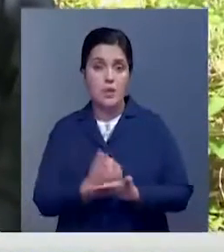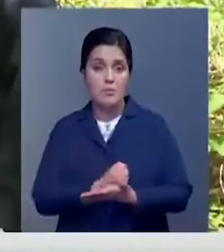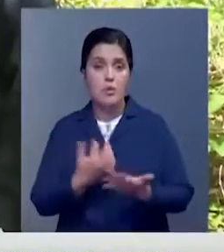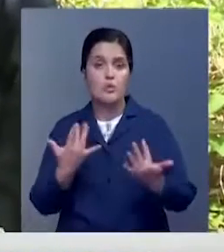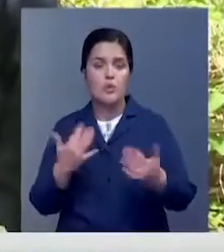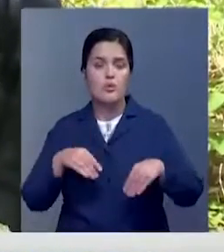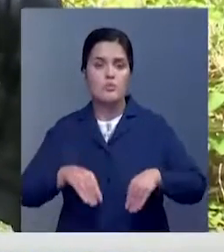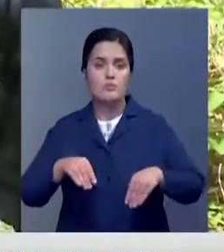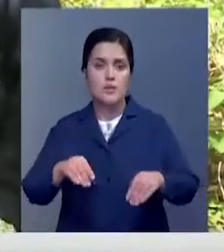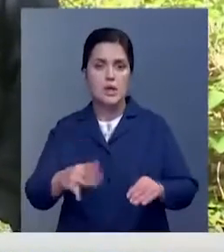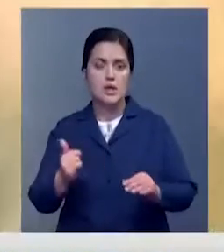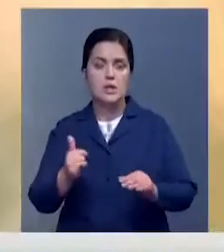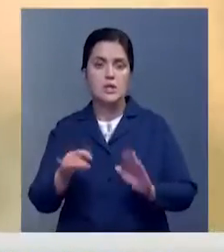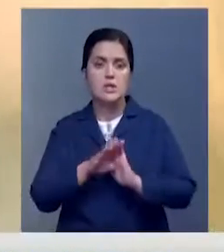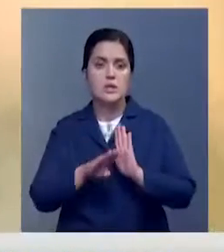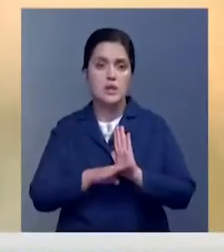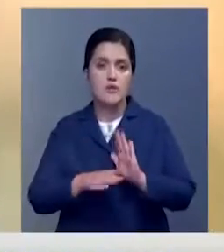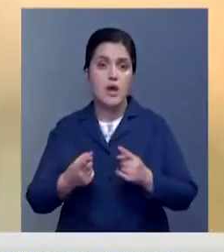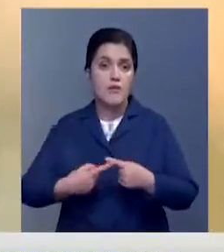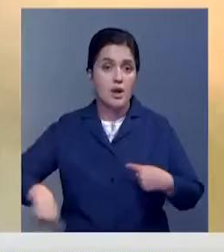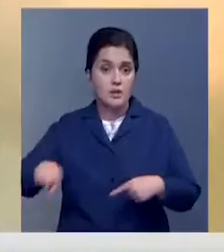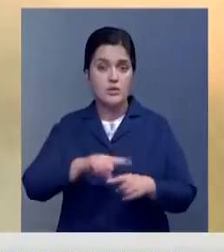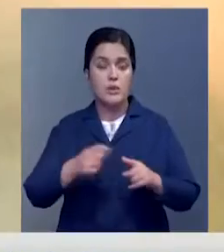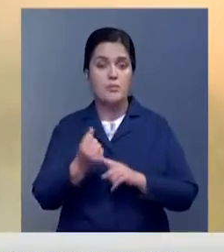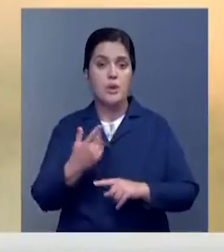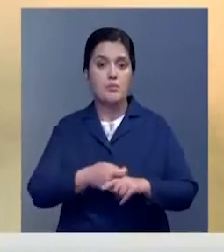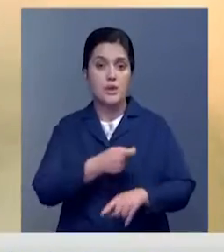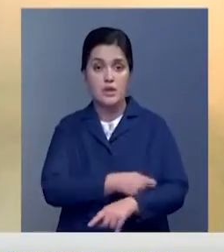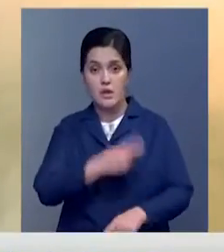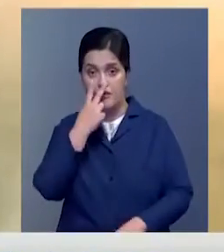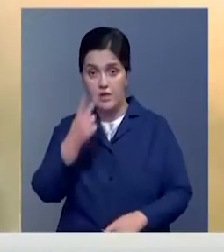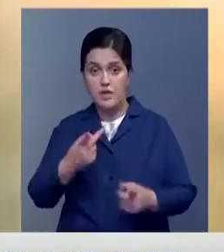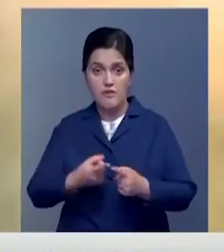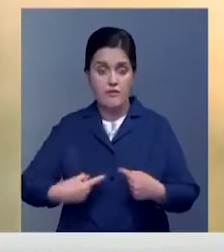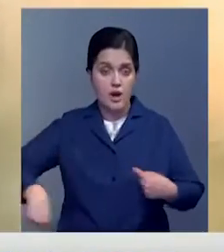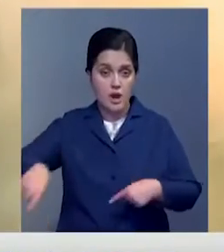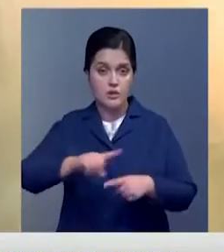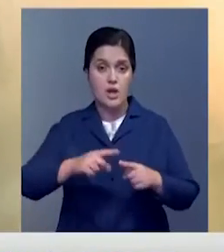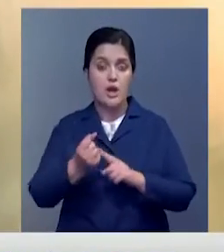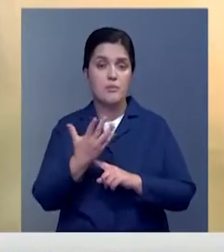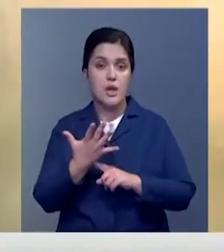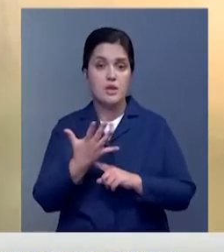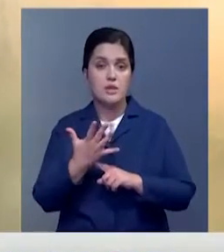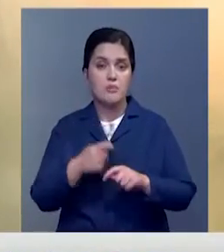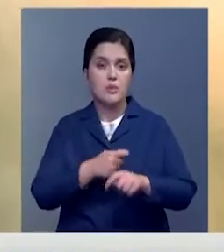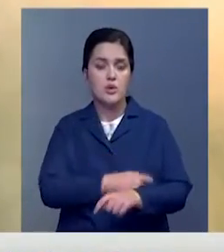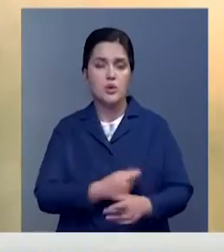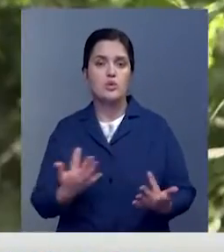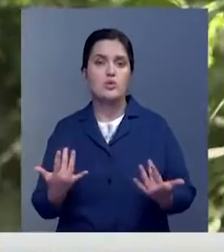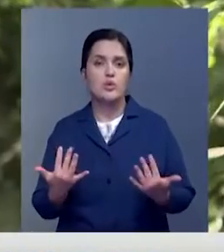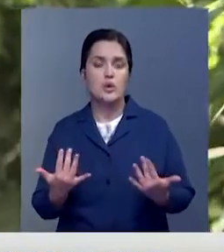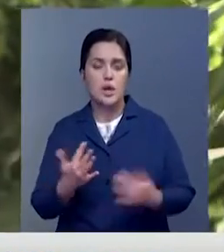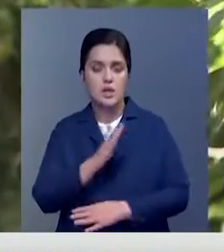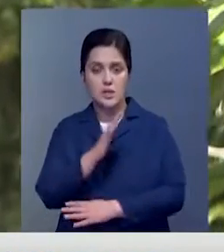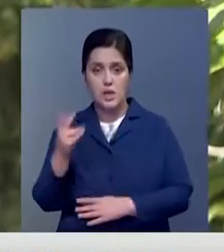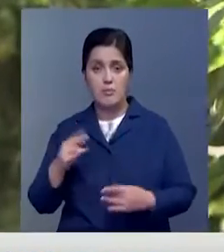насаждения в радиусе 15 метров. То есть вот мы видим, да? Да. В радиусе 15 метров тут высвечивается сколько деревьев, да, у нас?